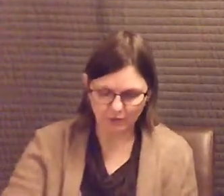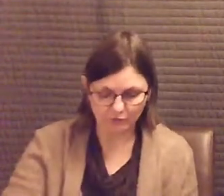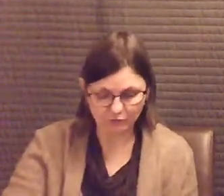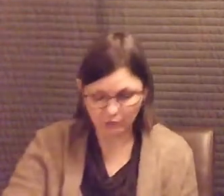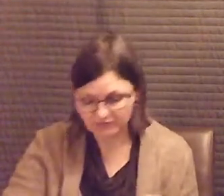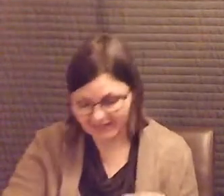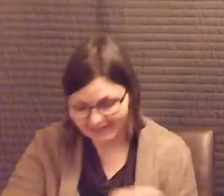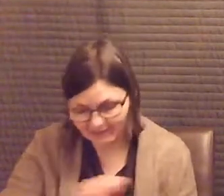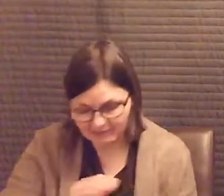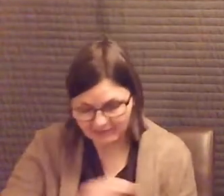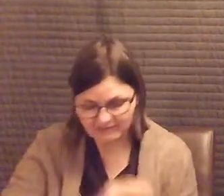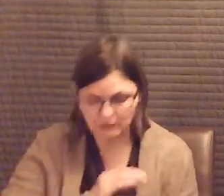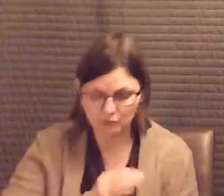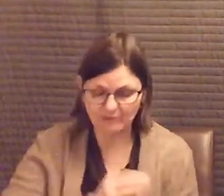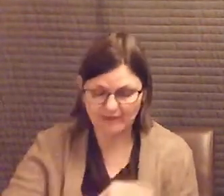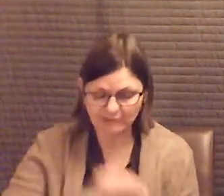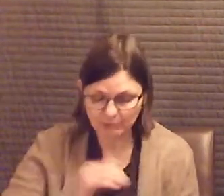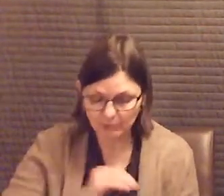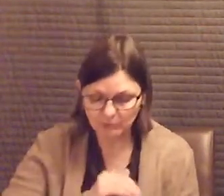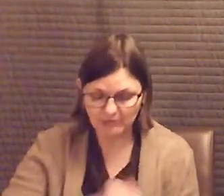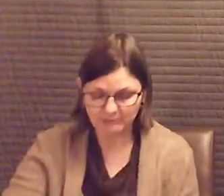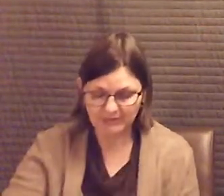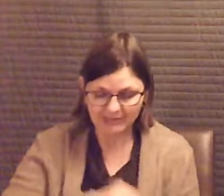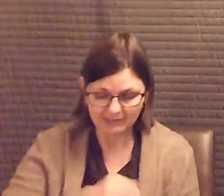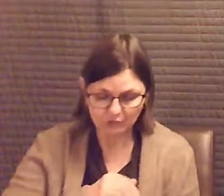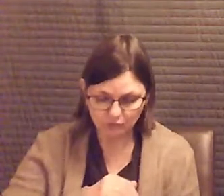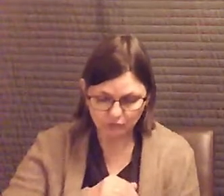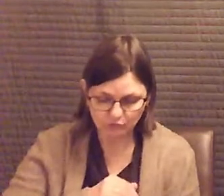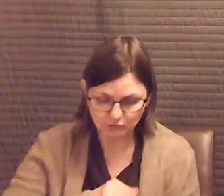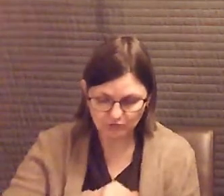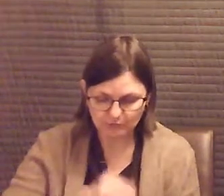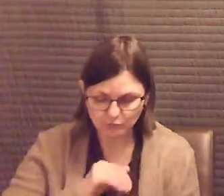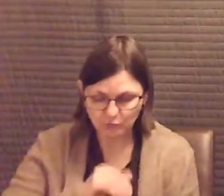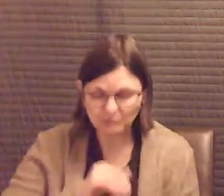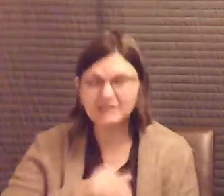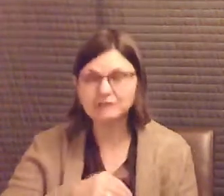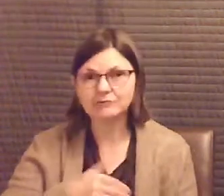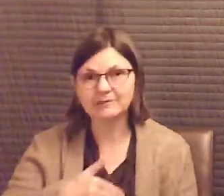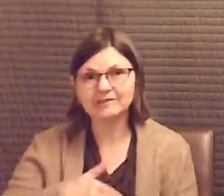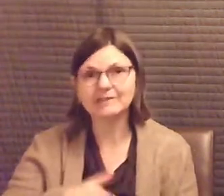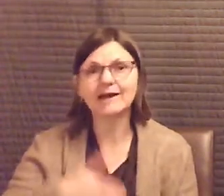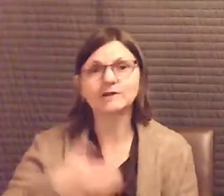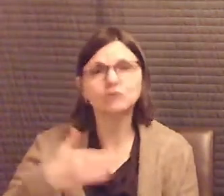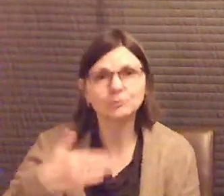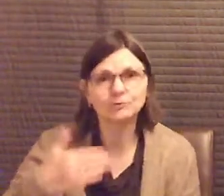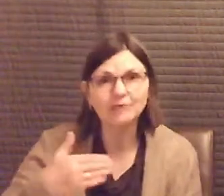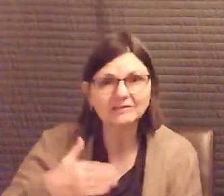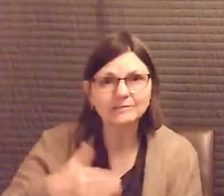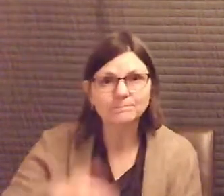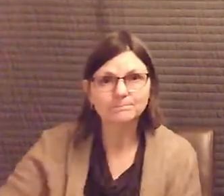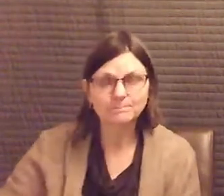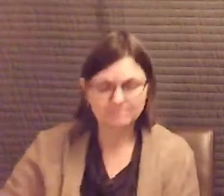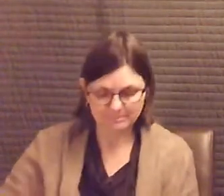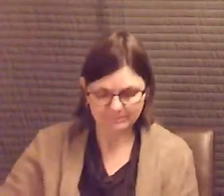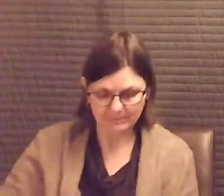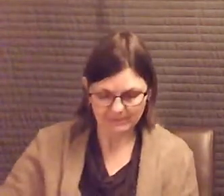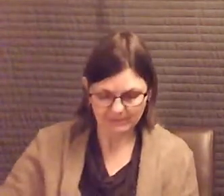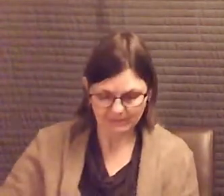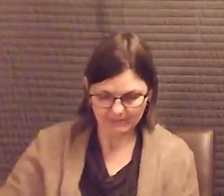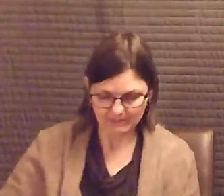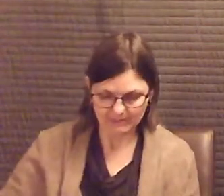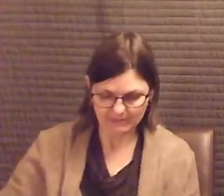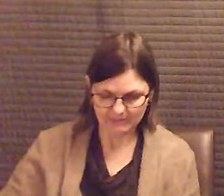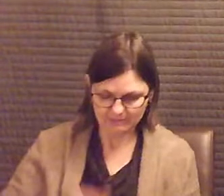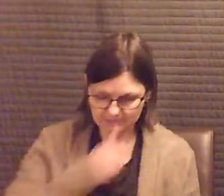8 overeenkomstig heel gewend die de vader geboden heb en die ik tot u gezonden heb door de dienst van mijn dienaren de profeten nat we